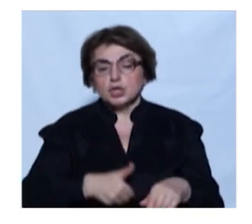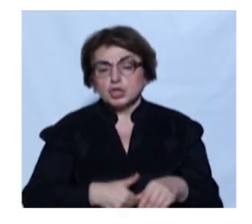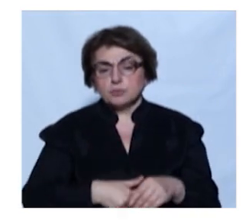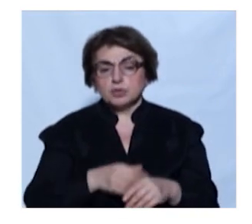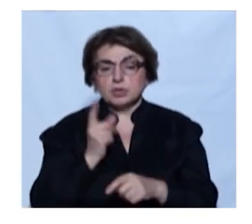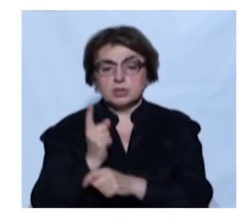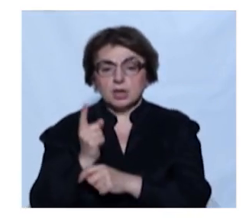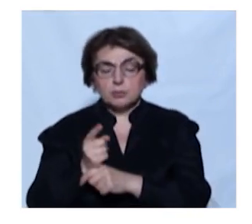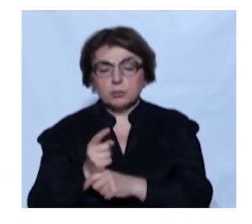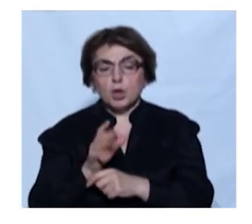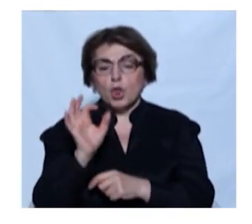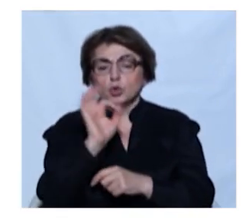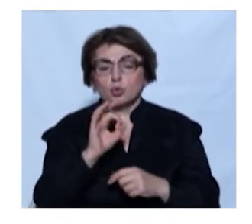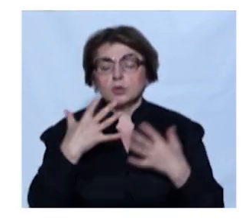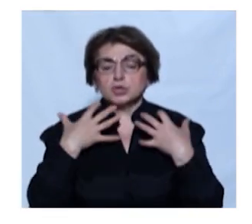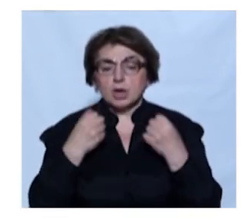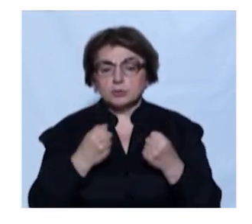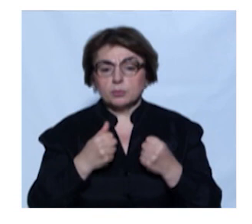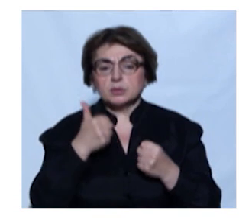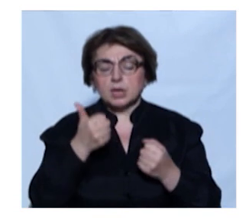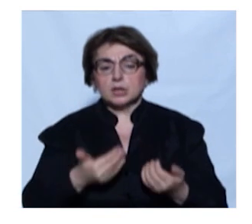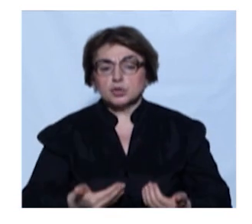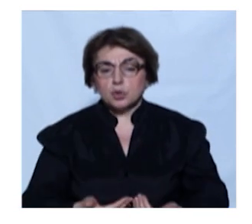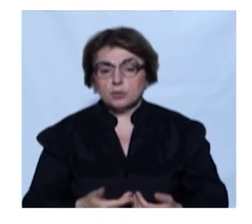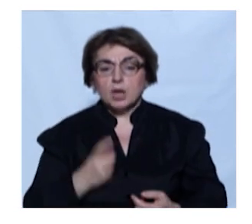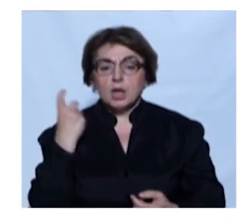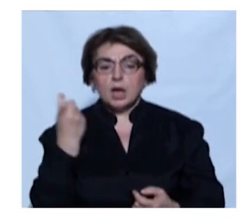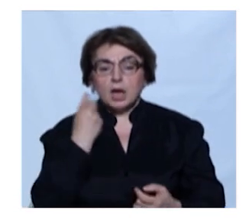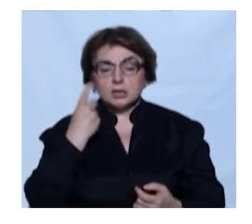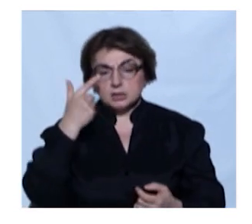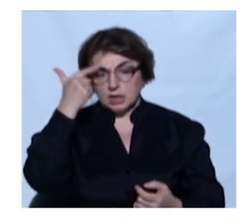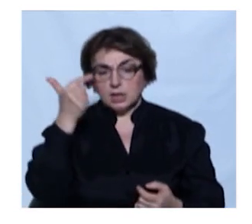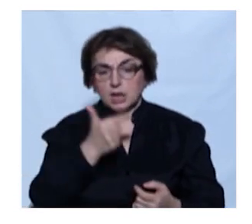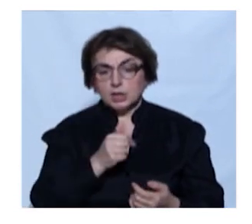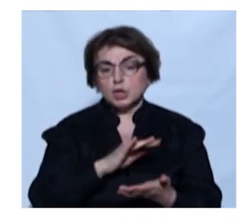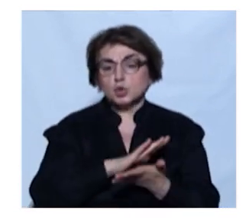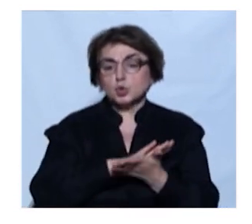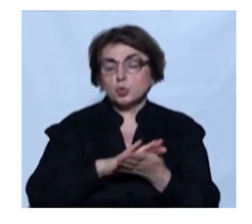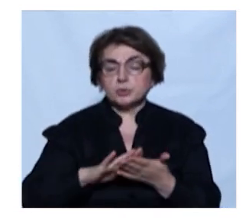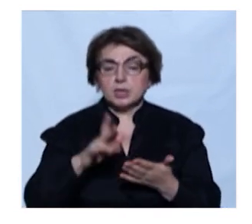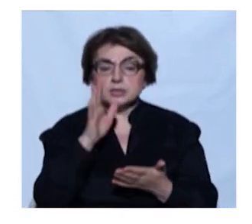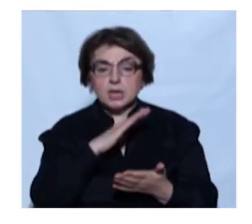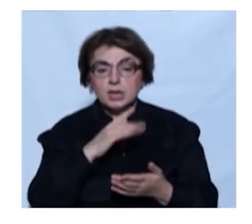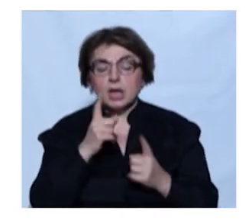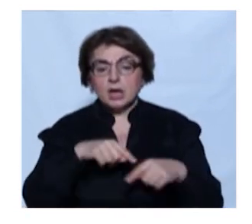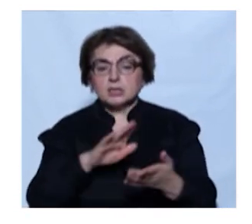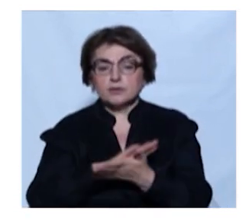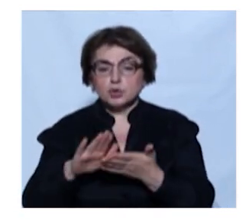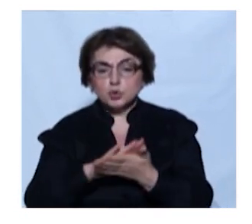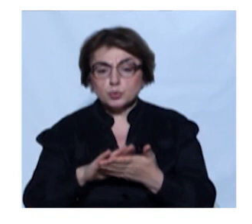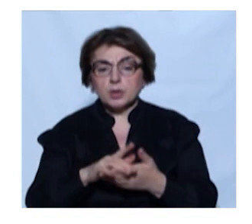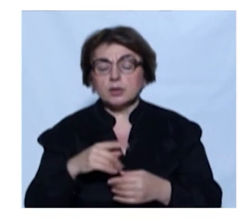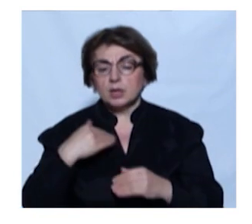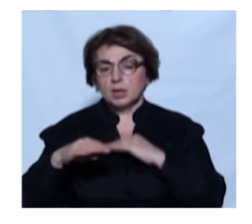აღმოფხვრას, ნულოვანი შიმშილის ჯანმრთელობას და კეთილდღეობას, ხარისხიან განათლებას, სუფთა წყალი და სანიტარია,